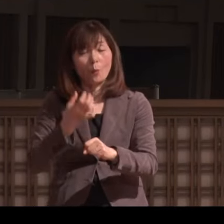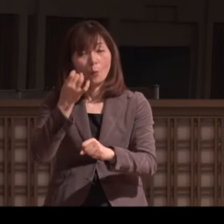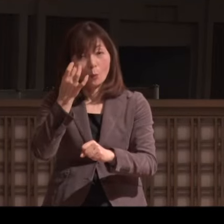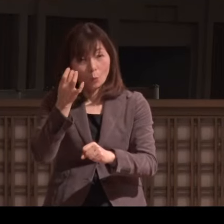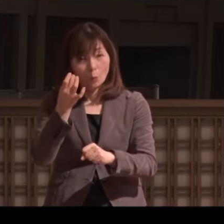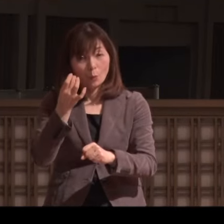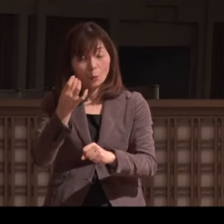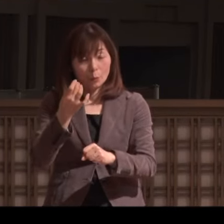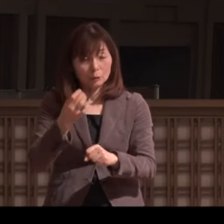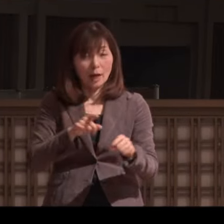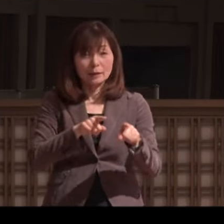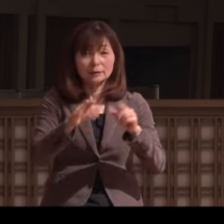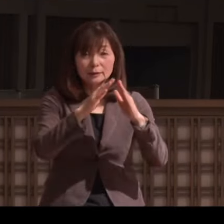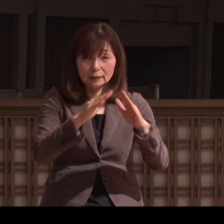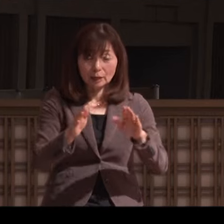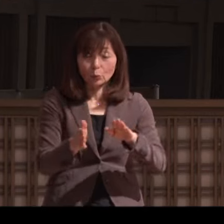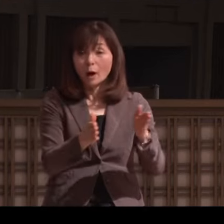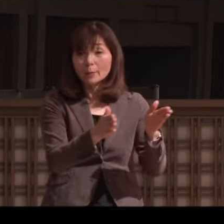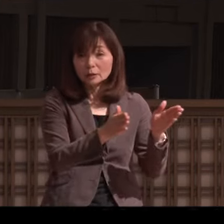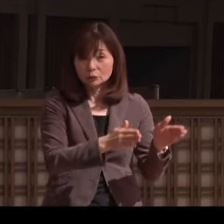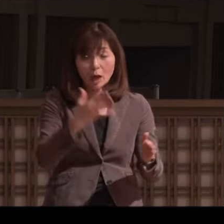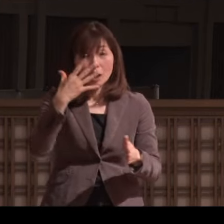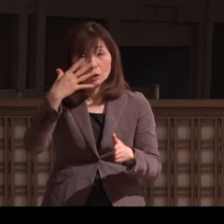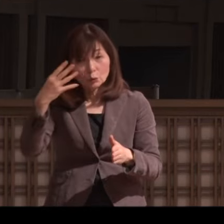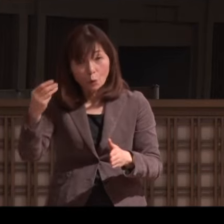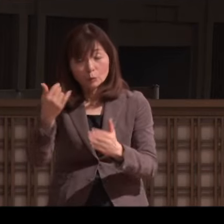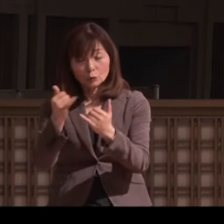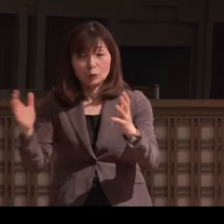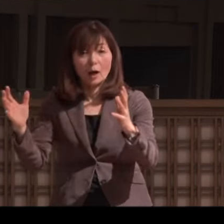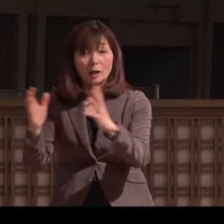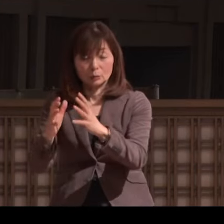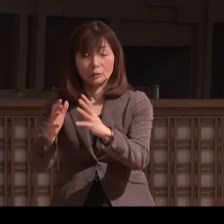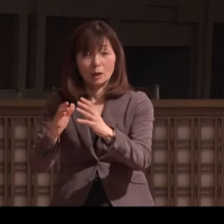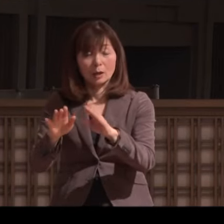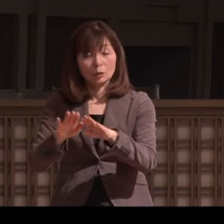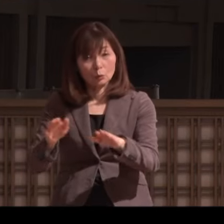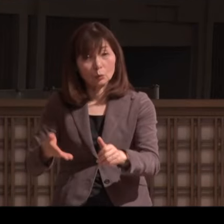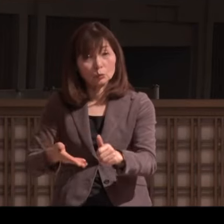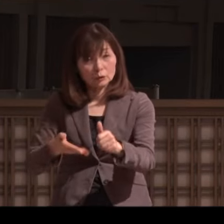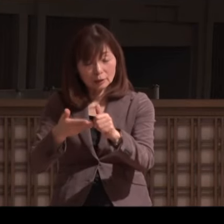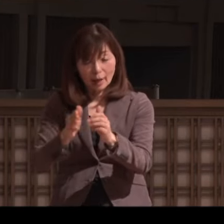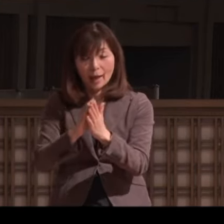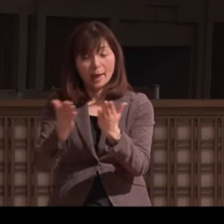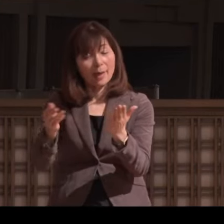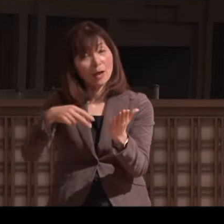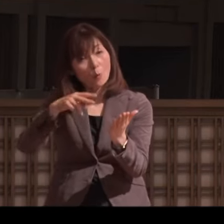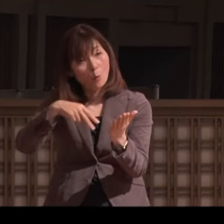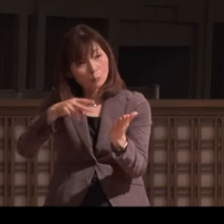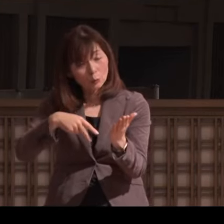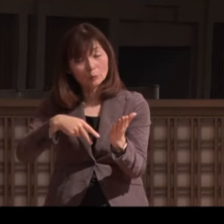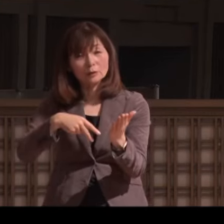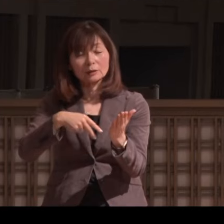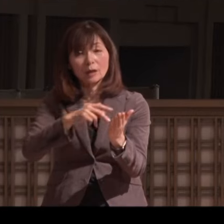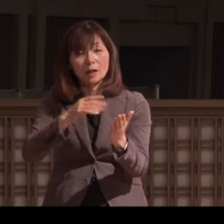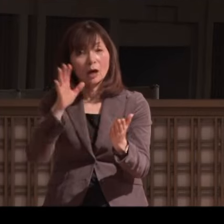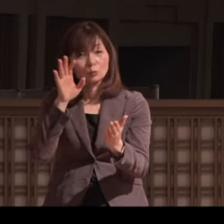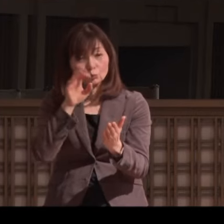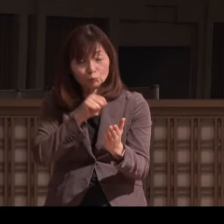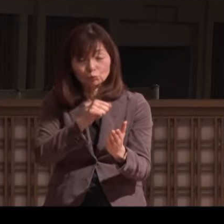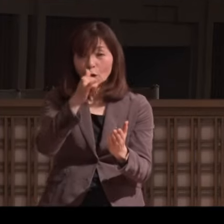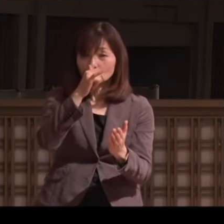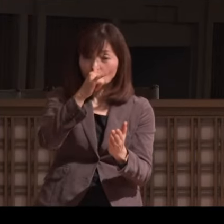か興味のある人たちで集まってやっていることが例えば子育てサークル絵本の読み聞かせ自分が好きで得意だと思うことを昨のう